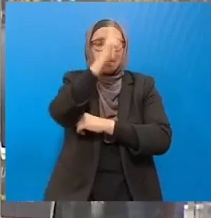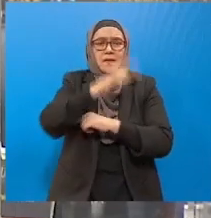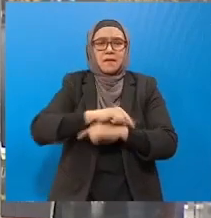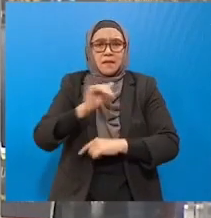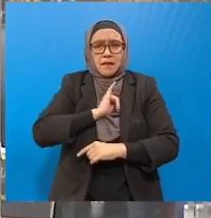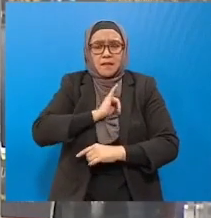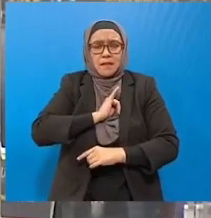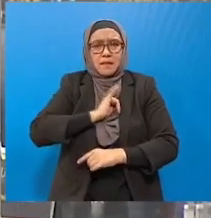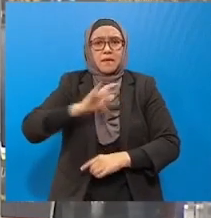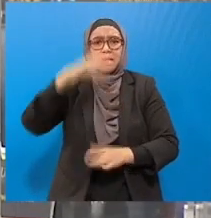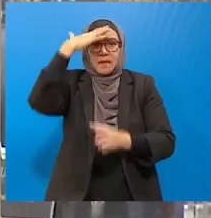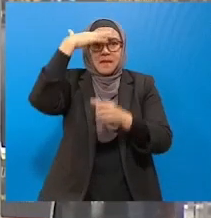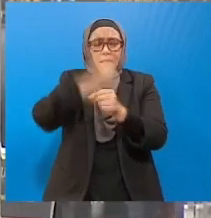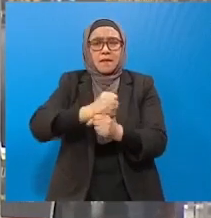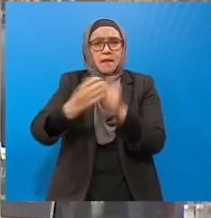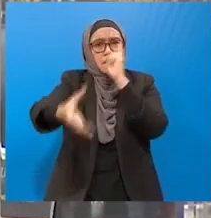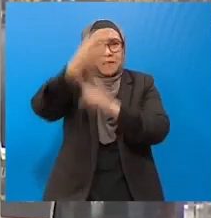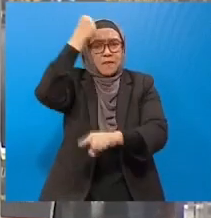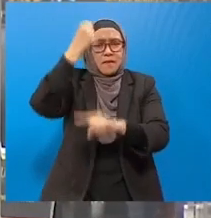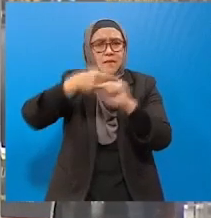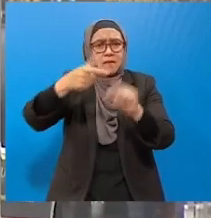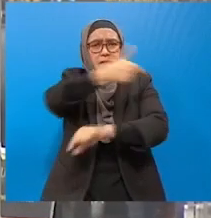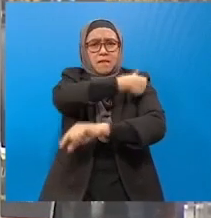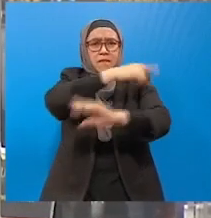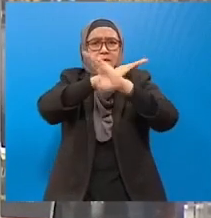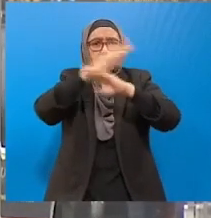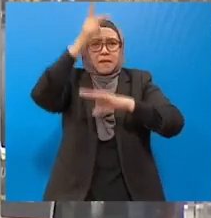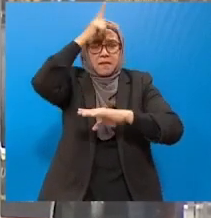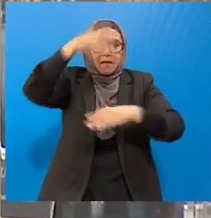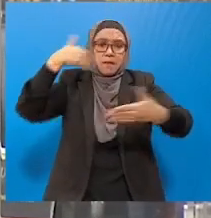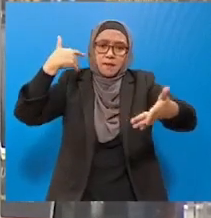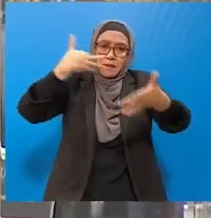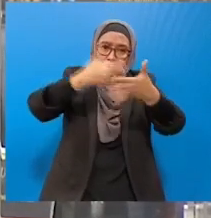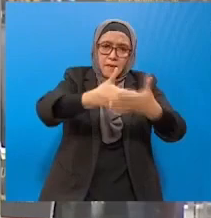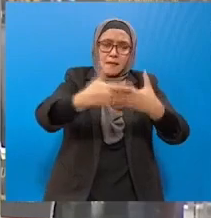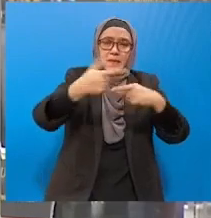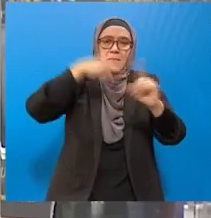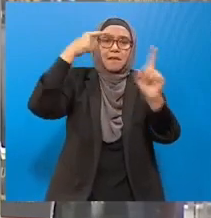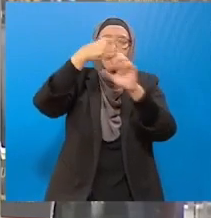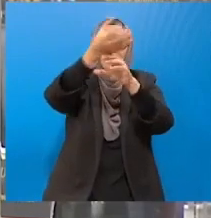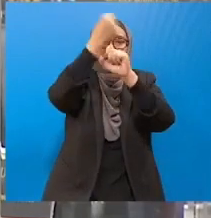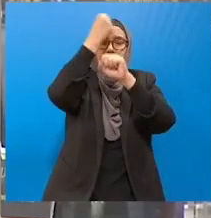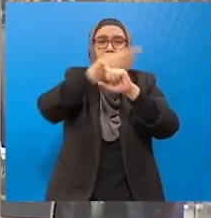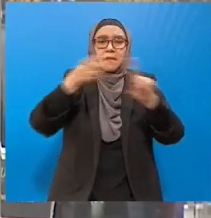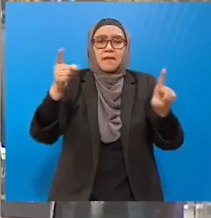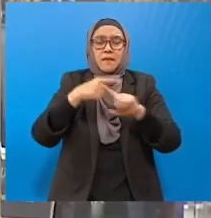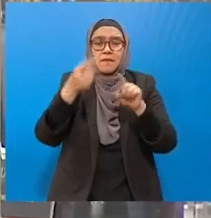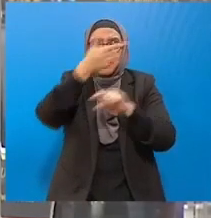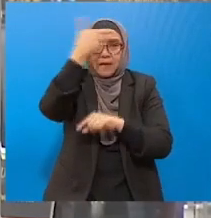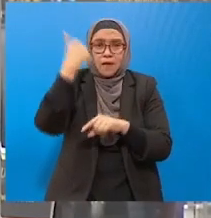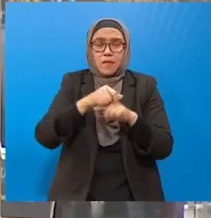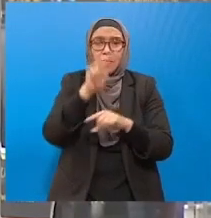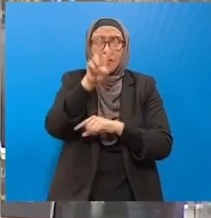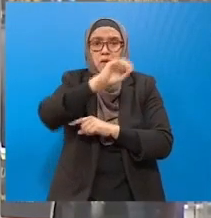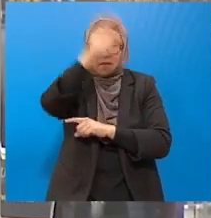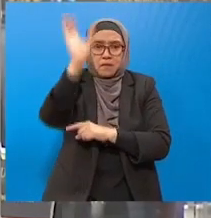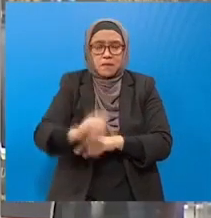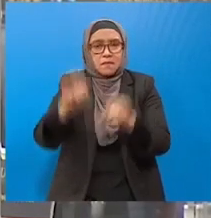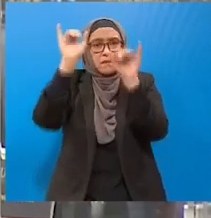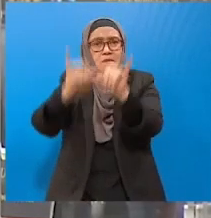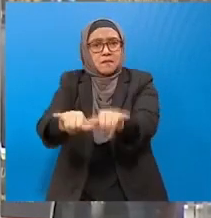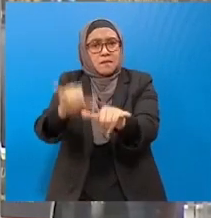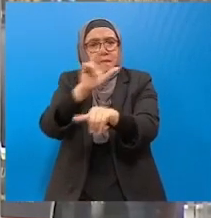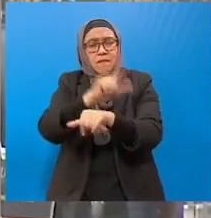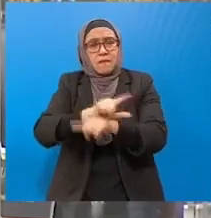yakin pencapaian website nasib mantan sudah hampir mencapai sasaran yang ditetapkan Namun karena 20 praktis menerima tinggal di lembah Klang dan lain-lain